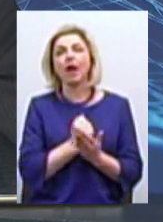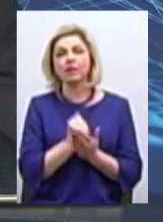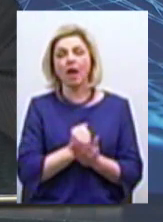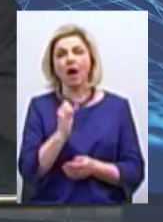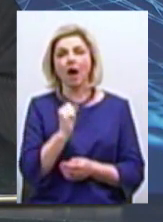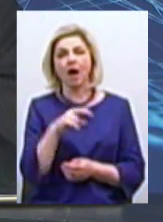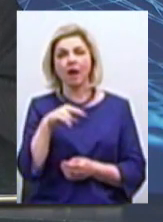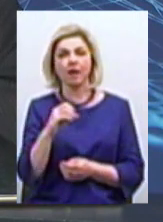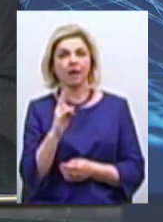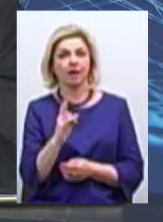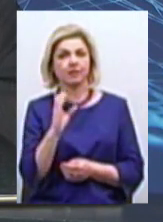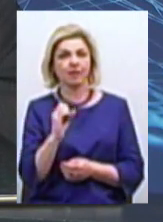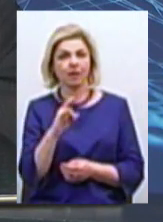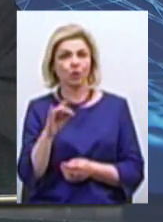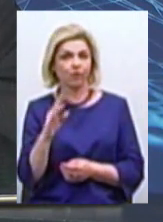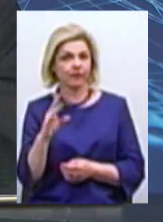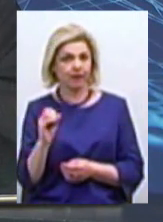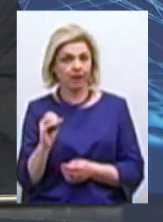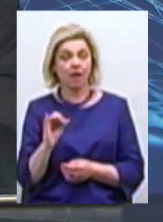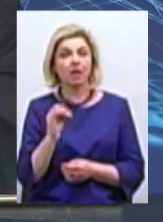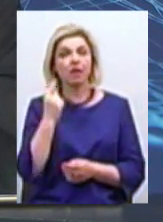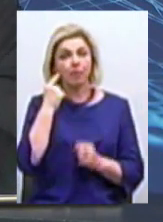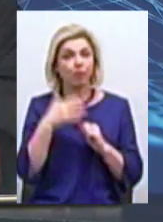щоб більш